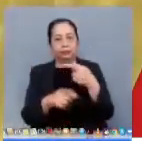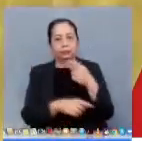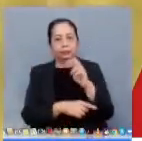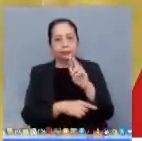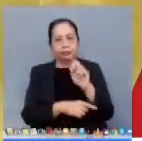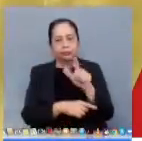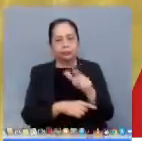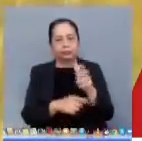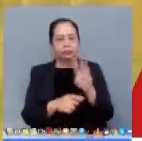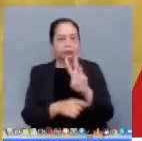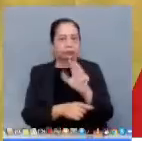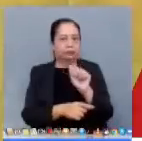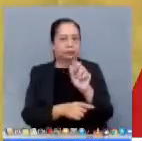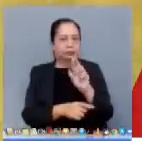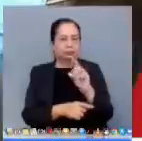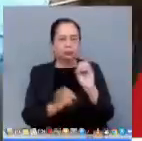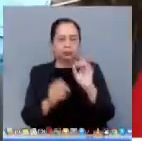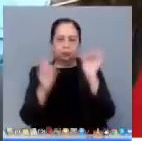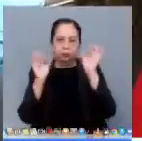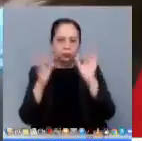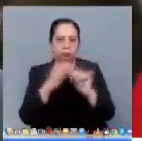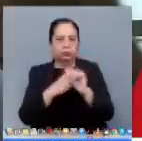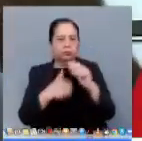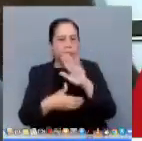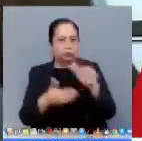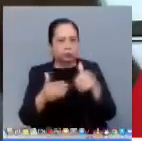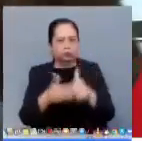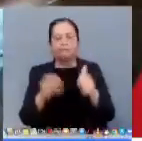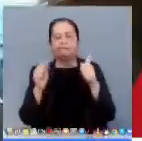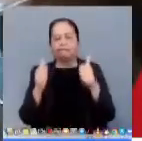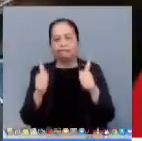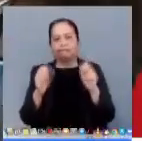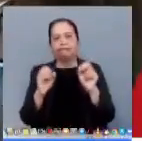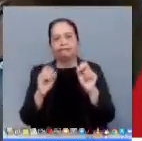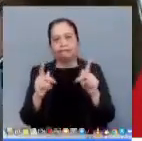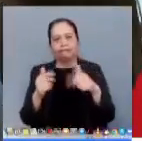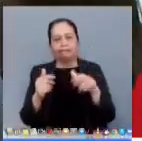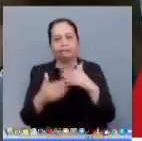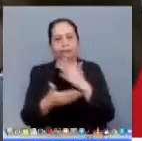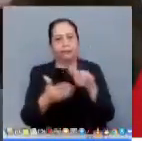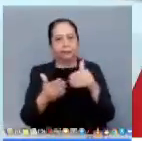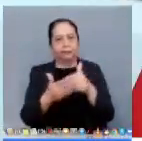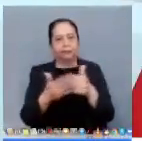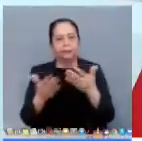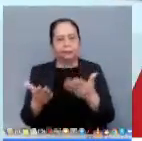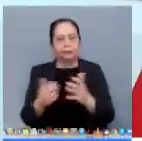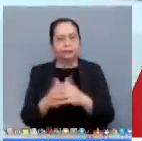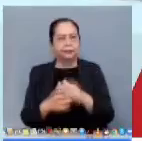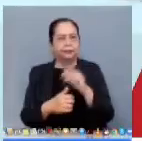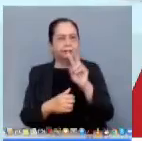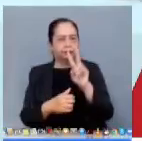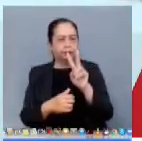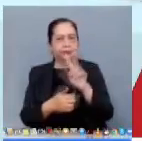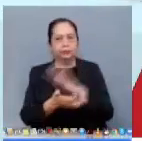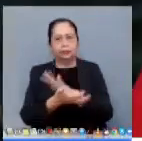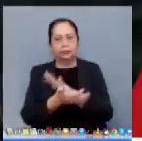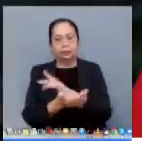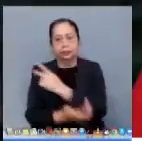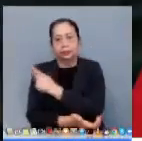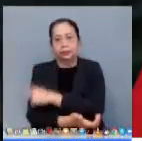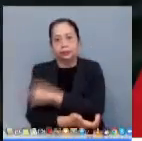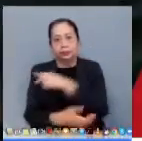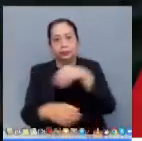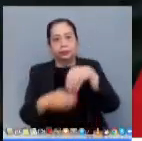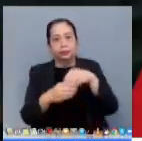daw critical at lahat ay maayos at stable naman ang kondisyon. May 2 COVID positive patients na nasa loob ng ambulansya